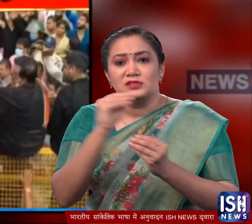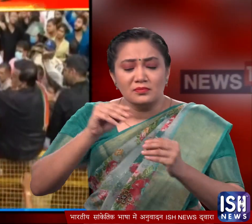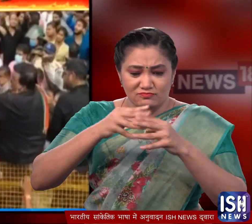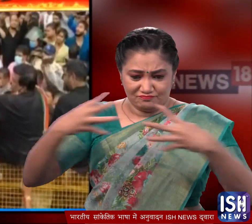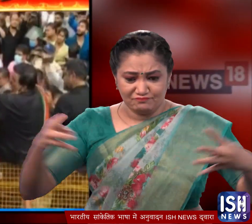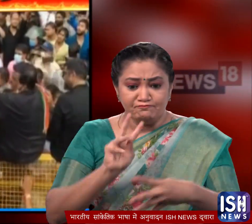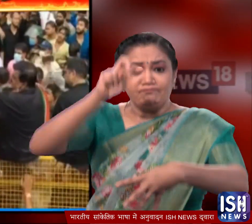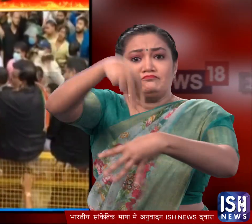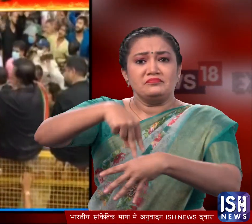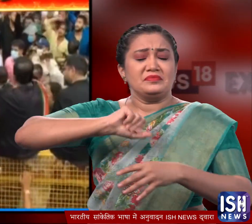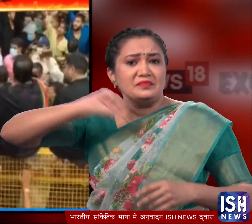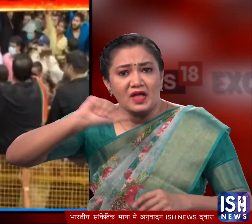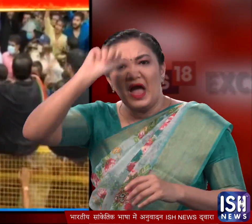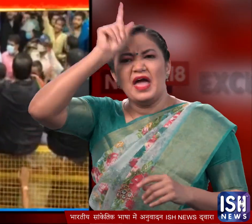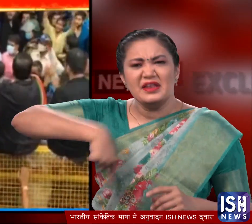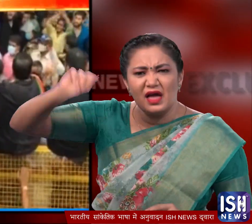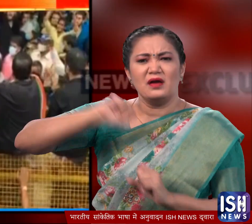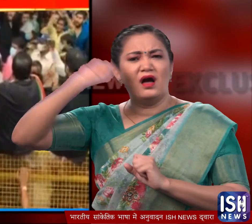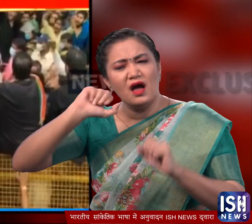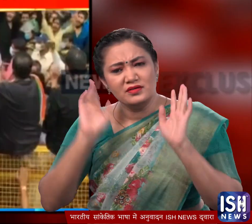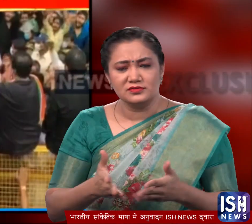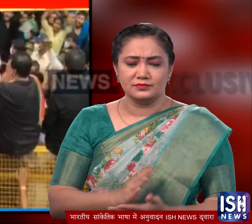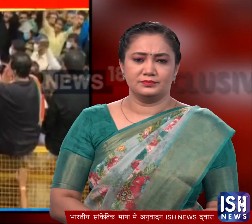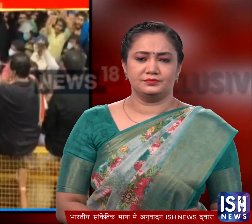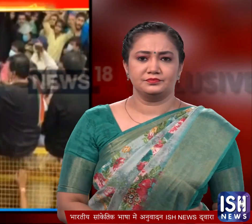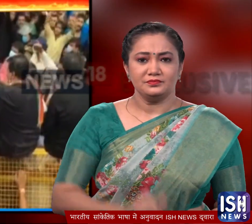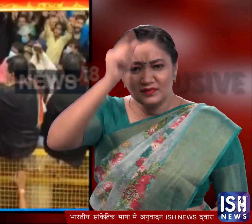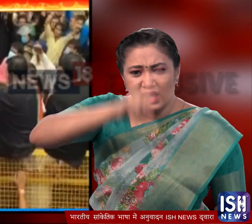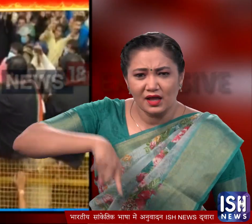कार्यकर्ता तो बैरिकेड पर चढ़कर देश प्रेम के नारे लगाने लगे।